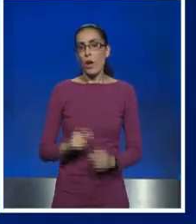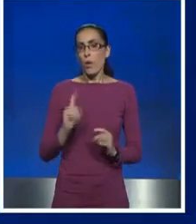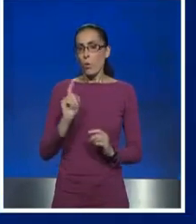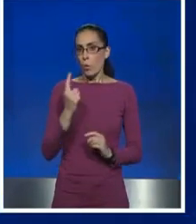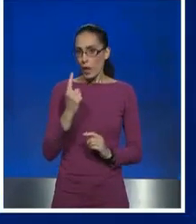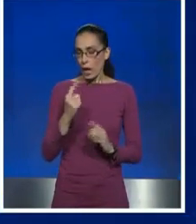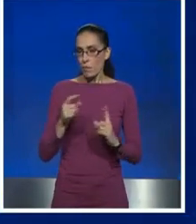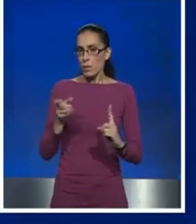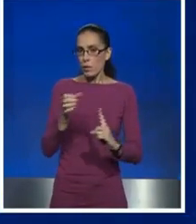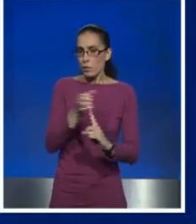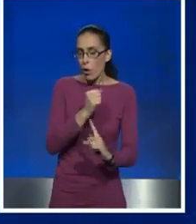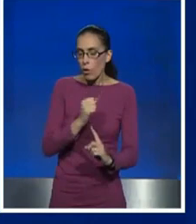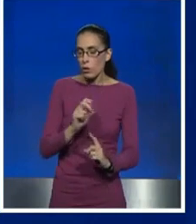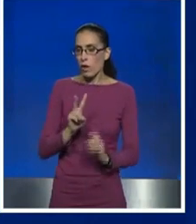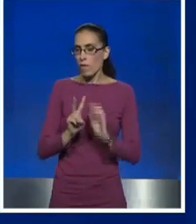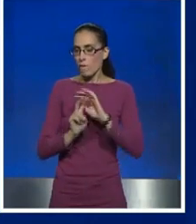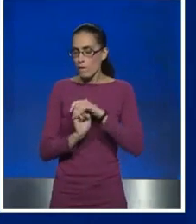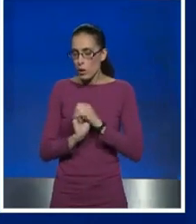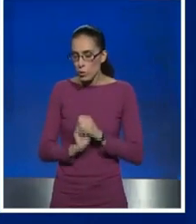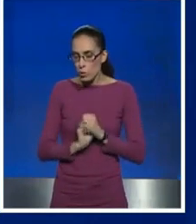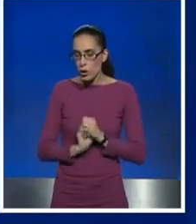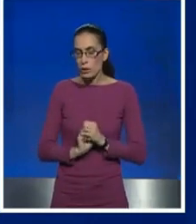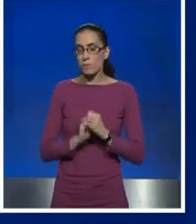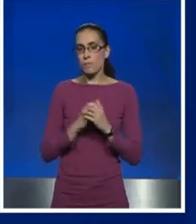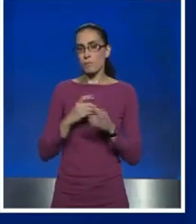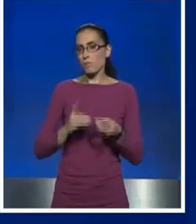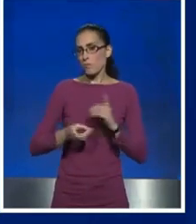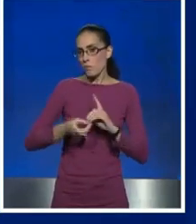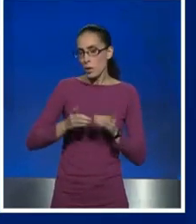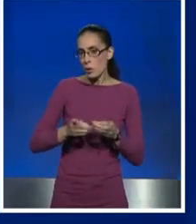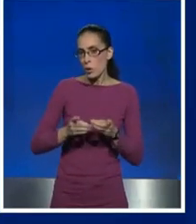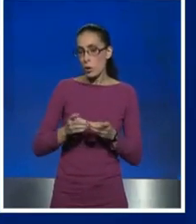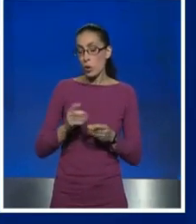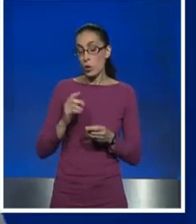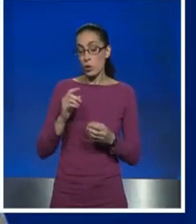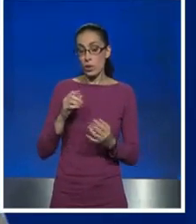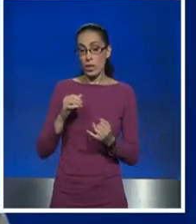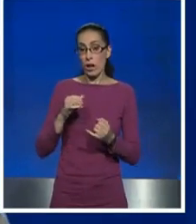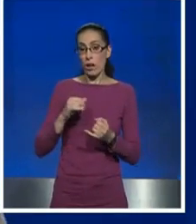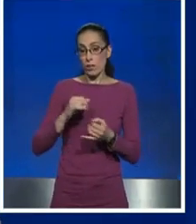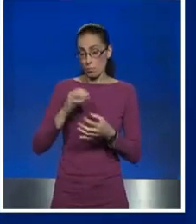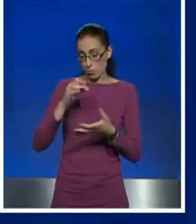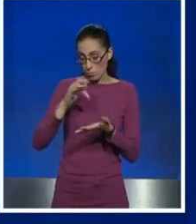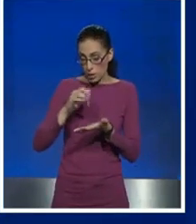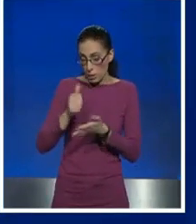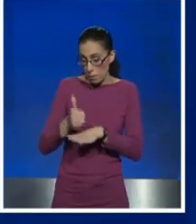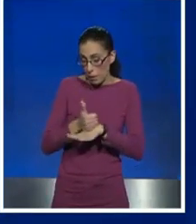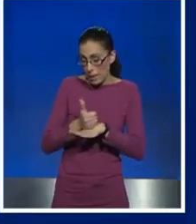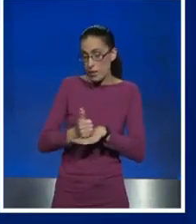Prinċipju ta' valur politiku li jasar kollox hija l-ġustizzja soċjali.